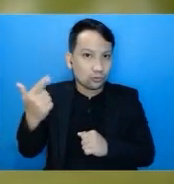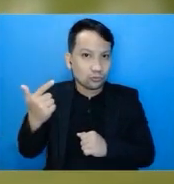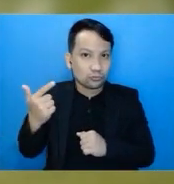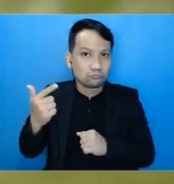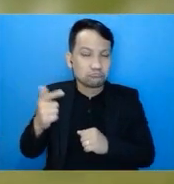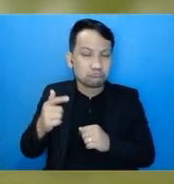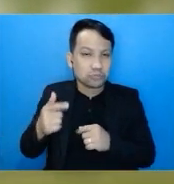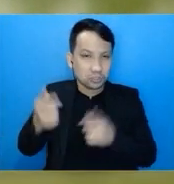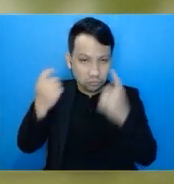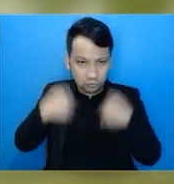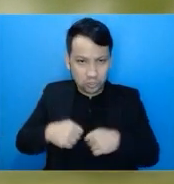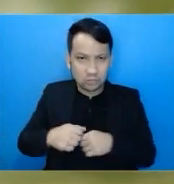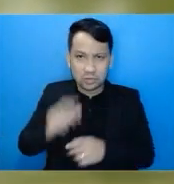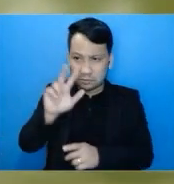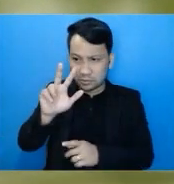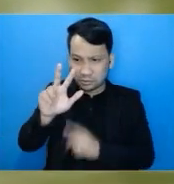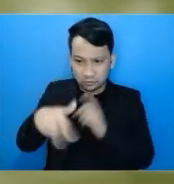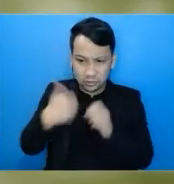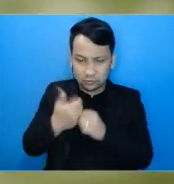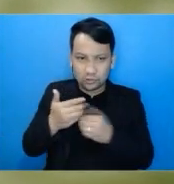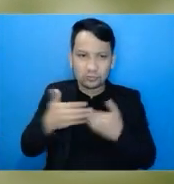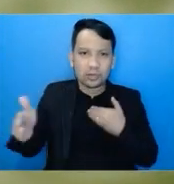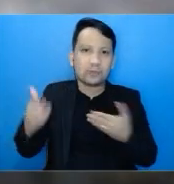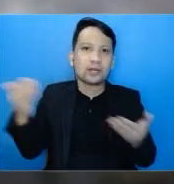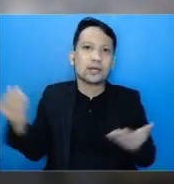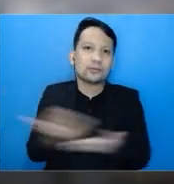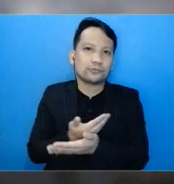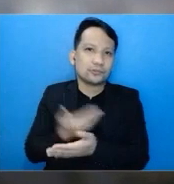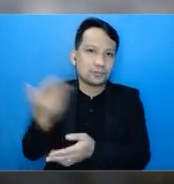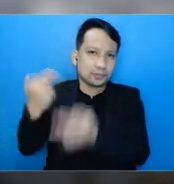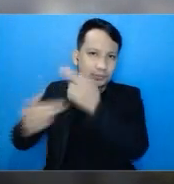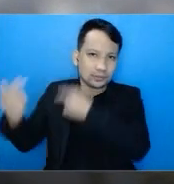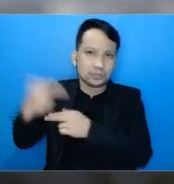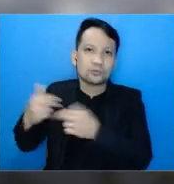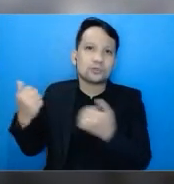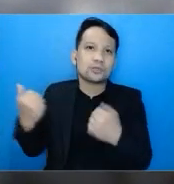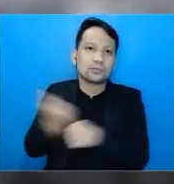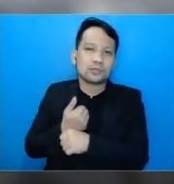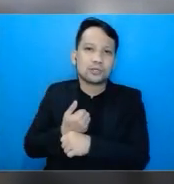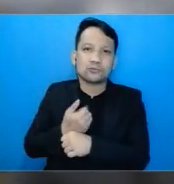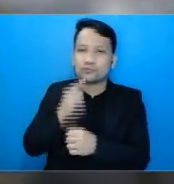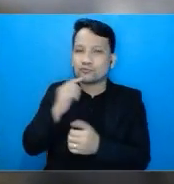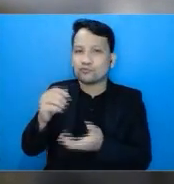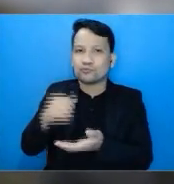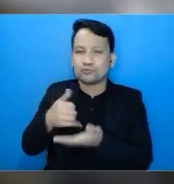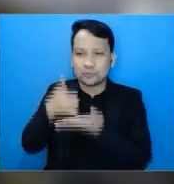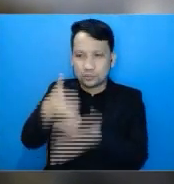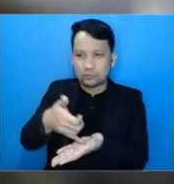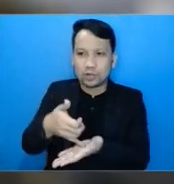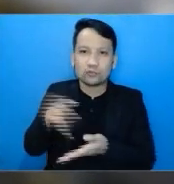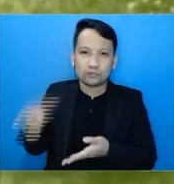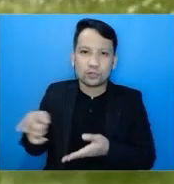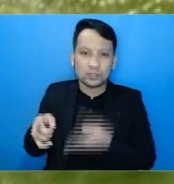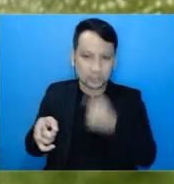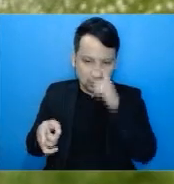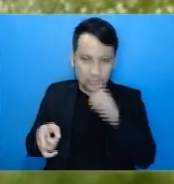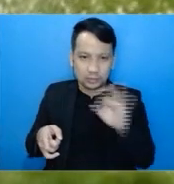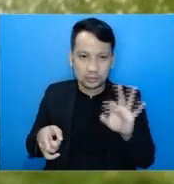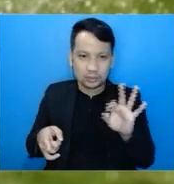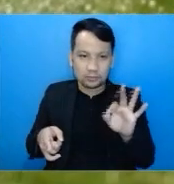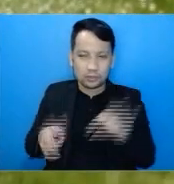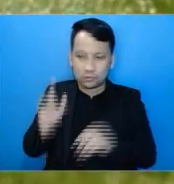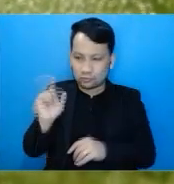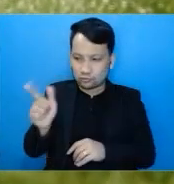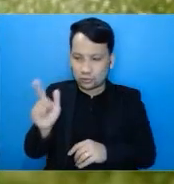ng 3 taon, panibagong history na naman ang dala ni Yuka. Nasungkit ng 19 anyos ang